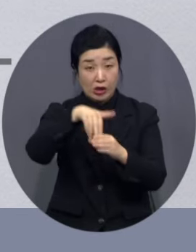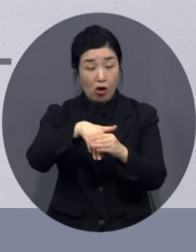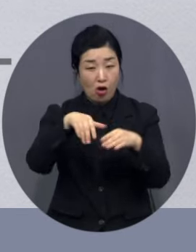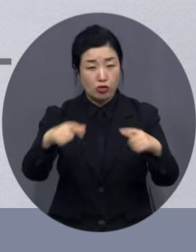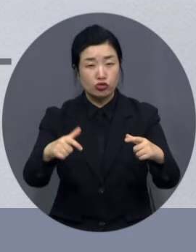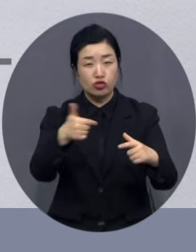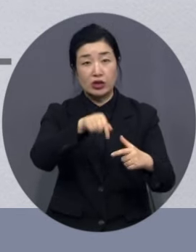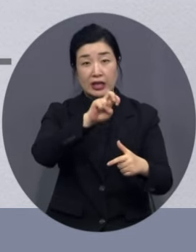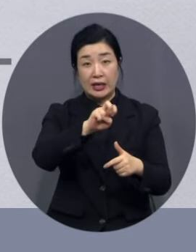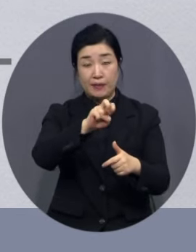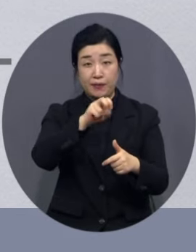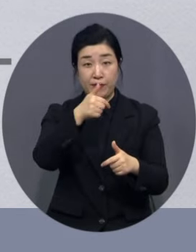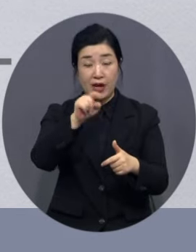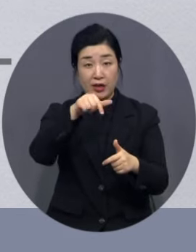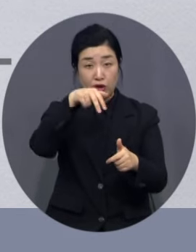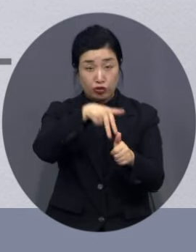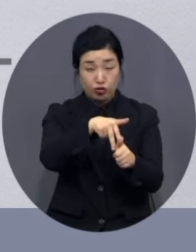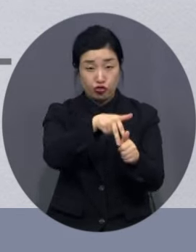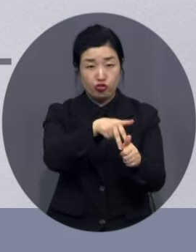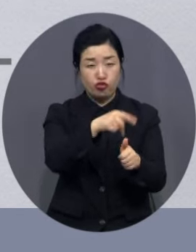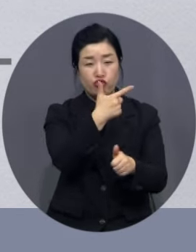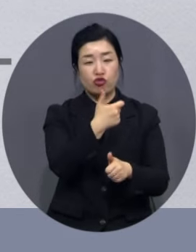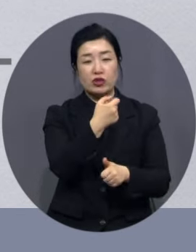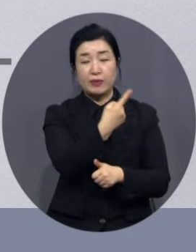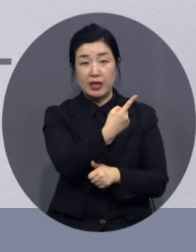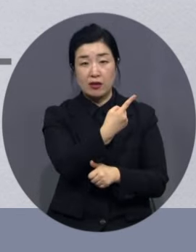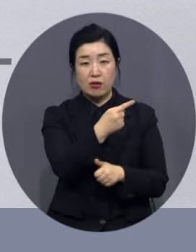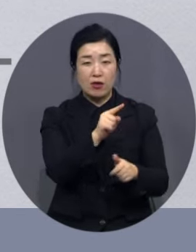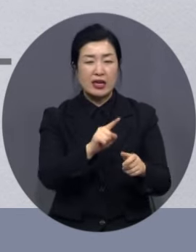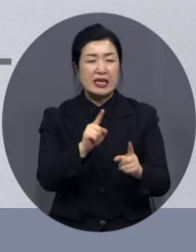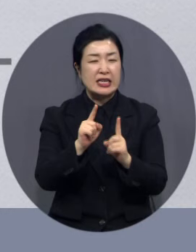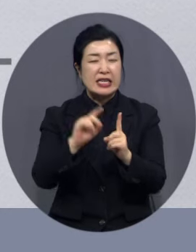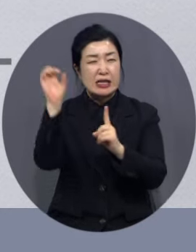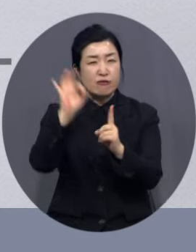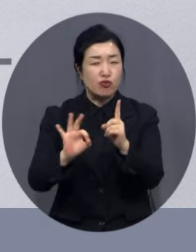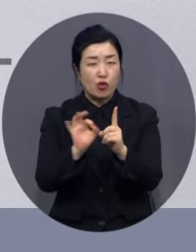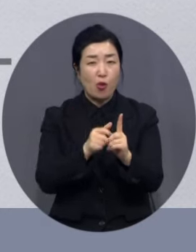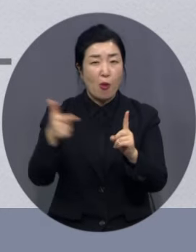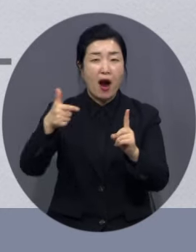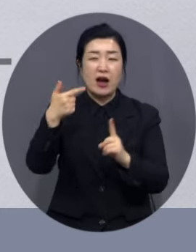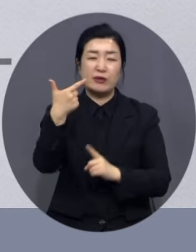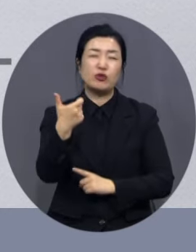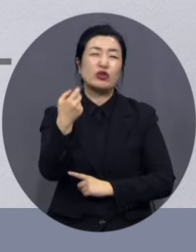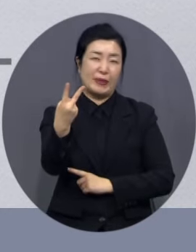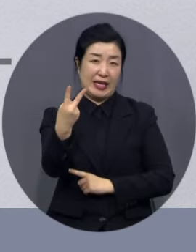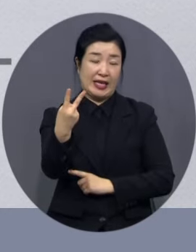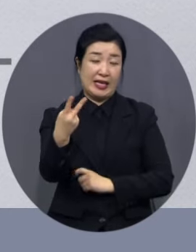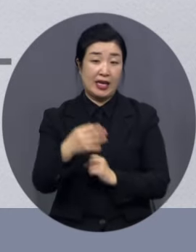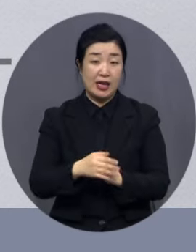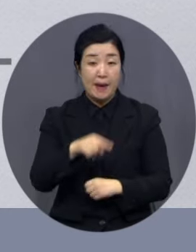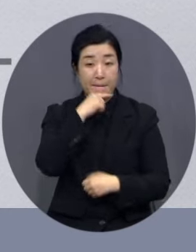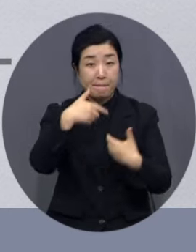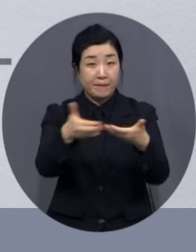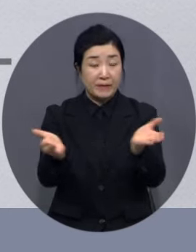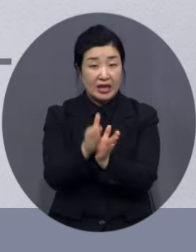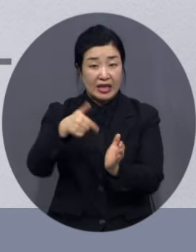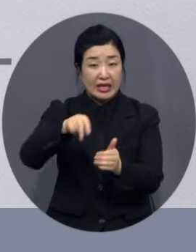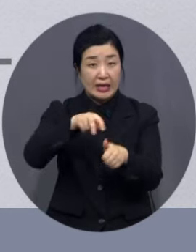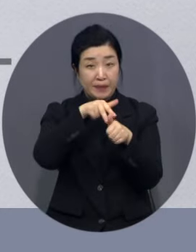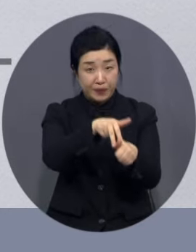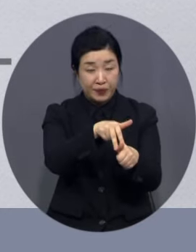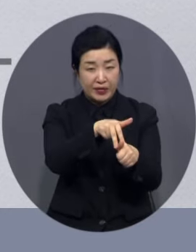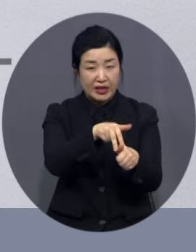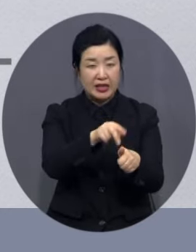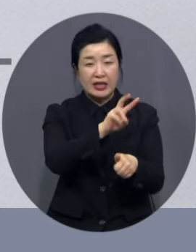김한규 후보가 61% 62% 1% 포인트 높아졌고 국민의 힘 김승국 후보는